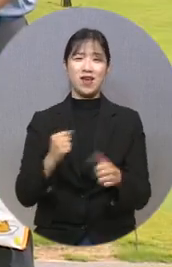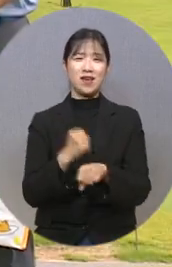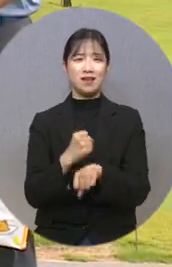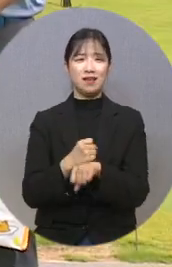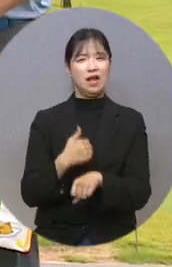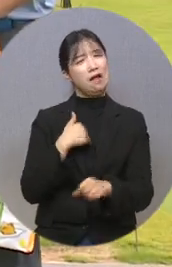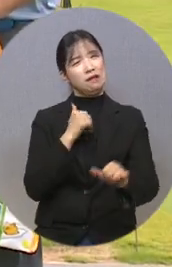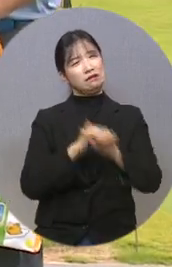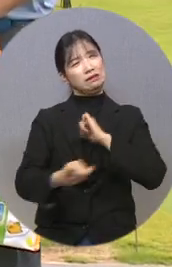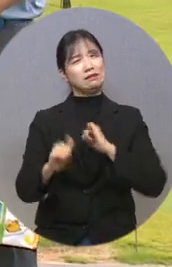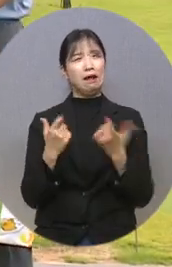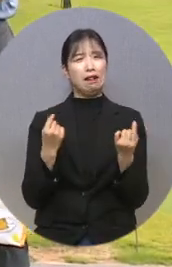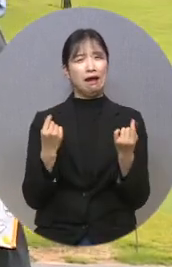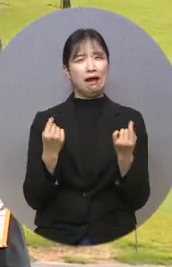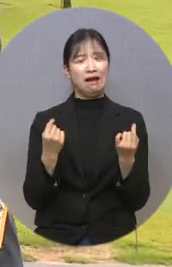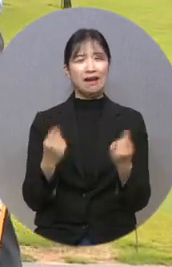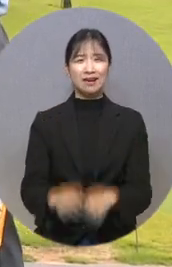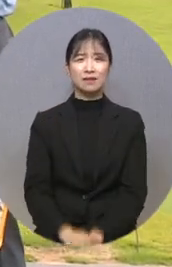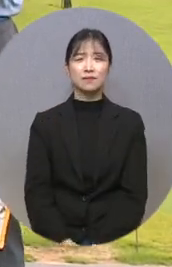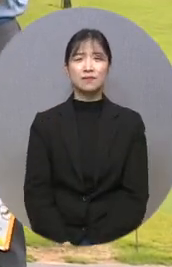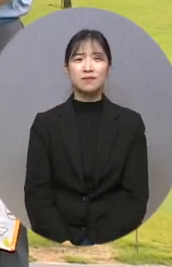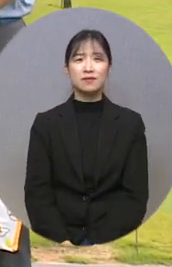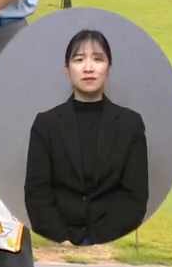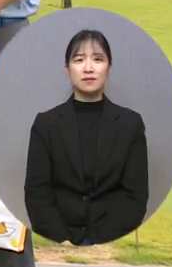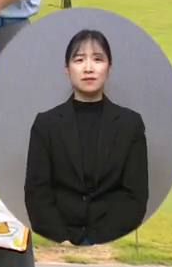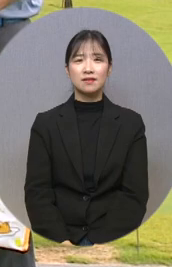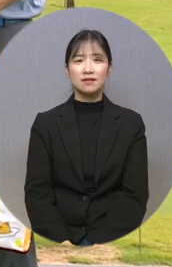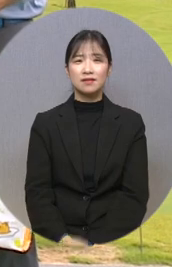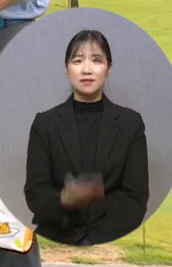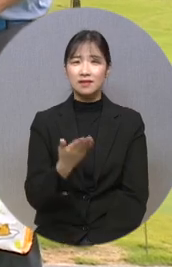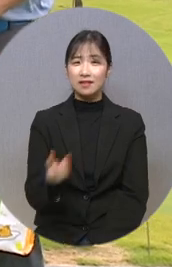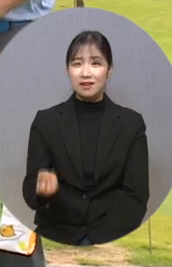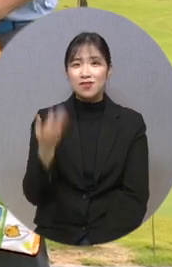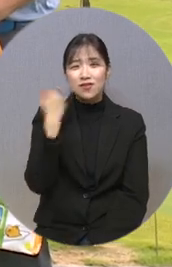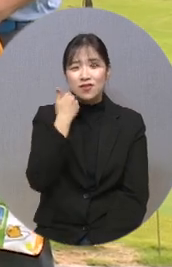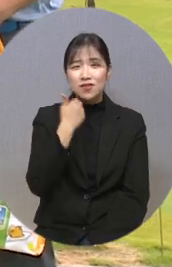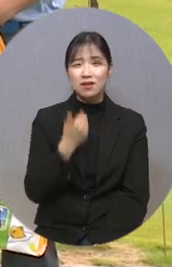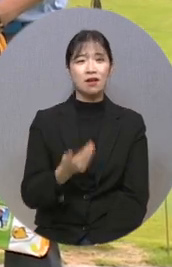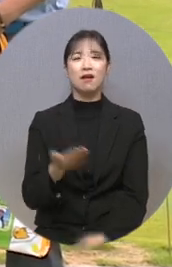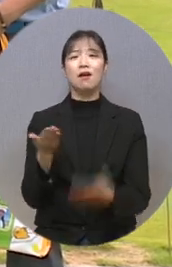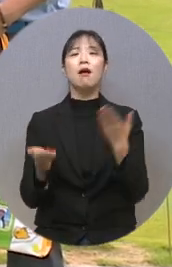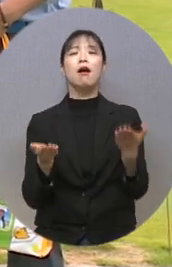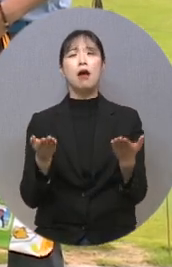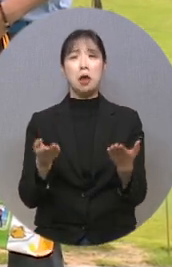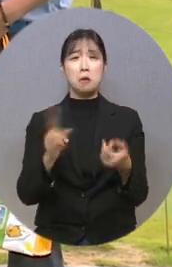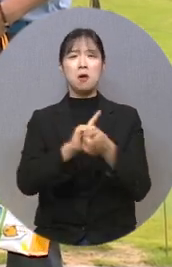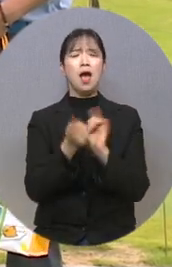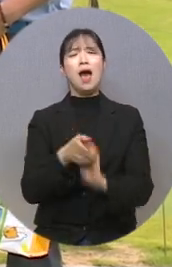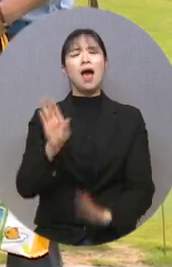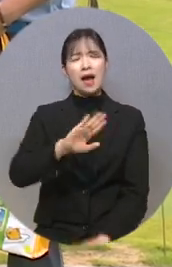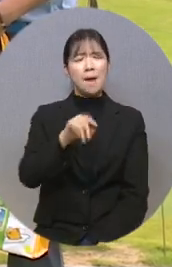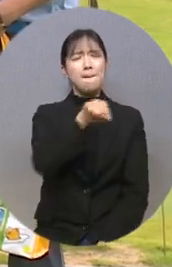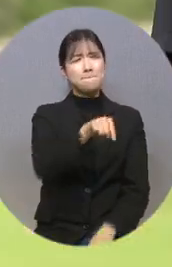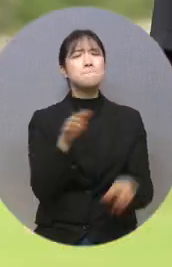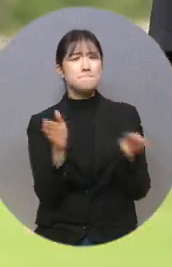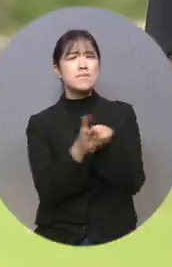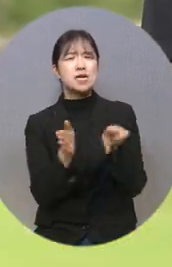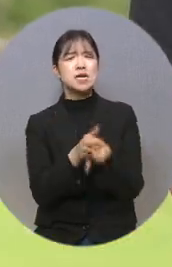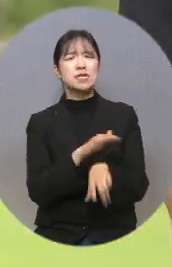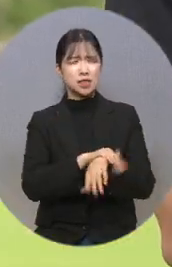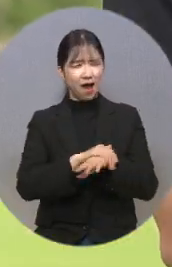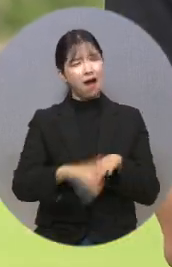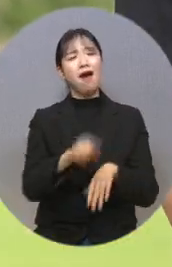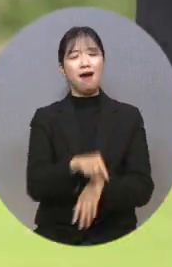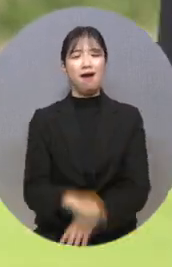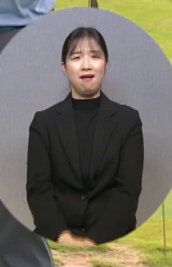아니요. 안 돼. 어디가 이길 것 같아요? 아 진짜? 아니야. 엄청 잘 칩니다. 아. 장난 아닙니다. 믿고 가셔도 됩니다.